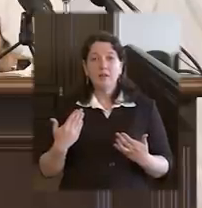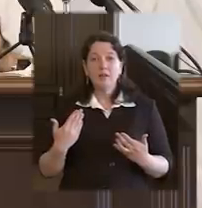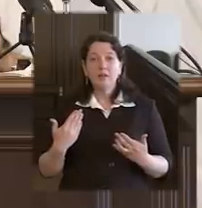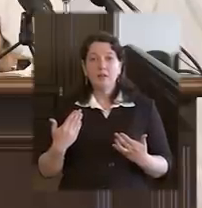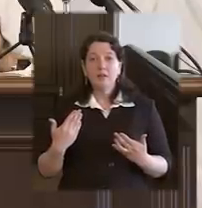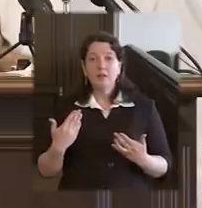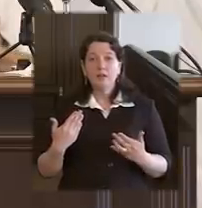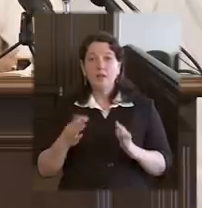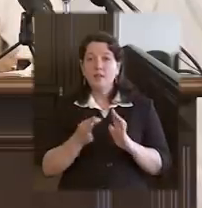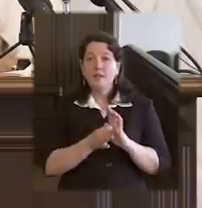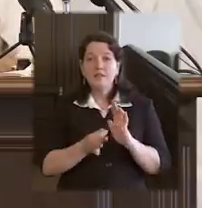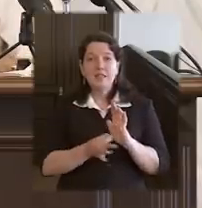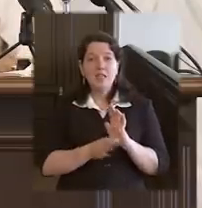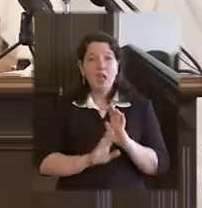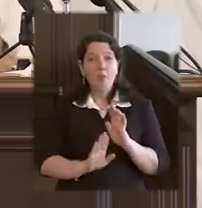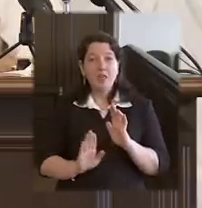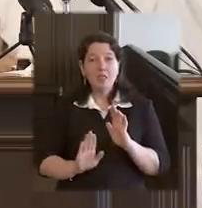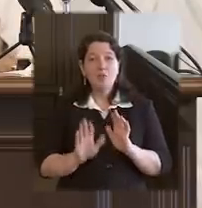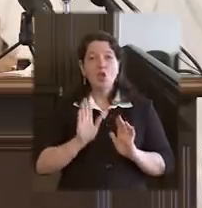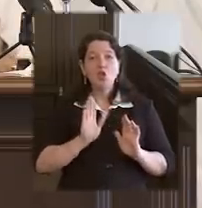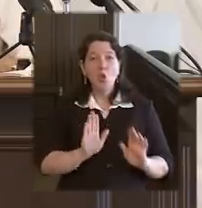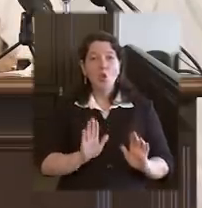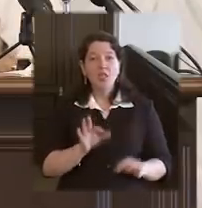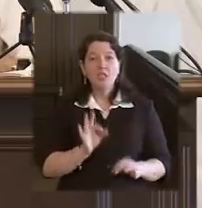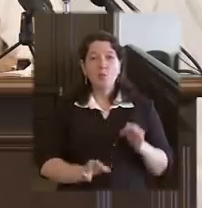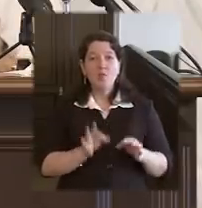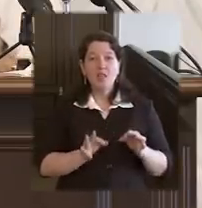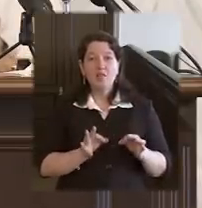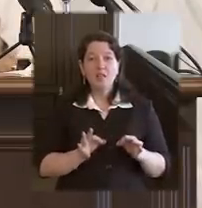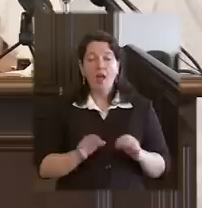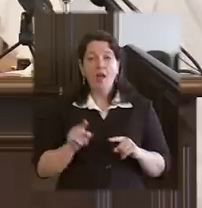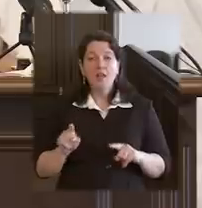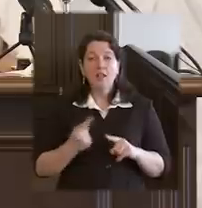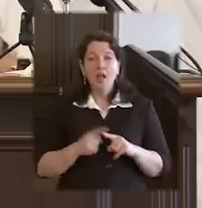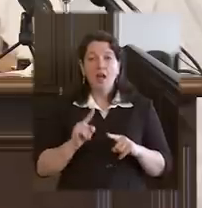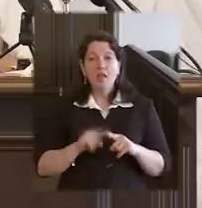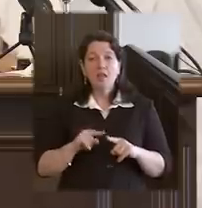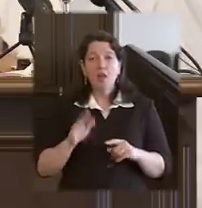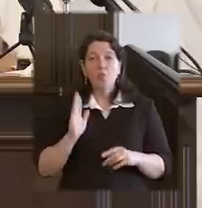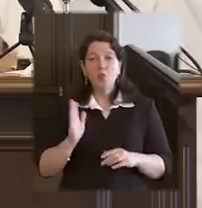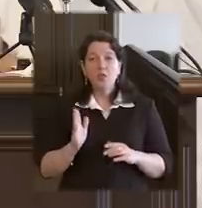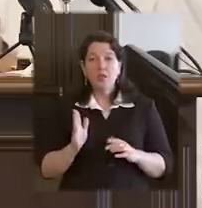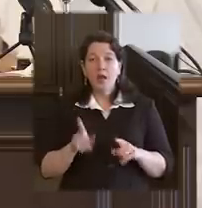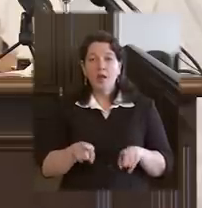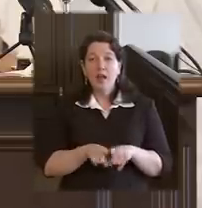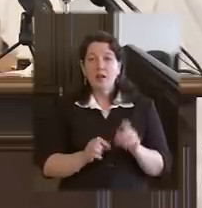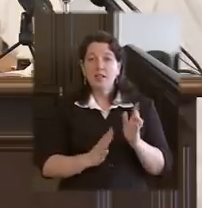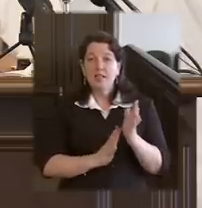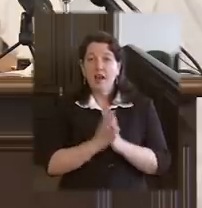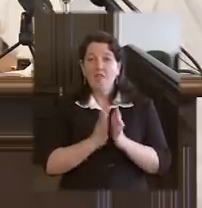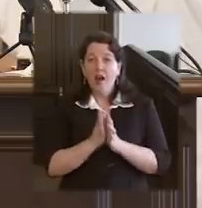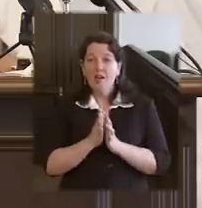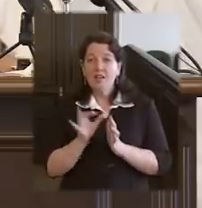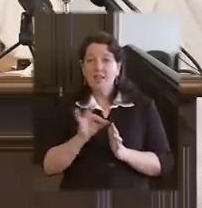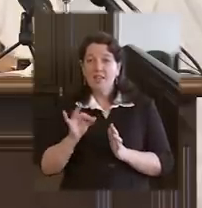относиться не по принципу только справедливости, и тогда это будет сено и огонь, а по